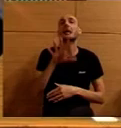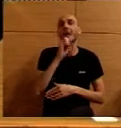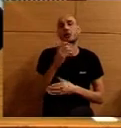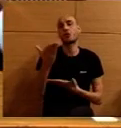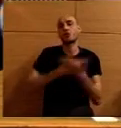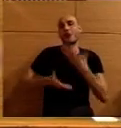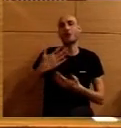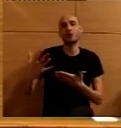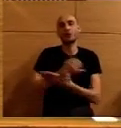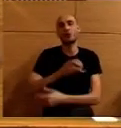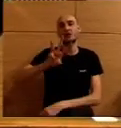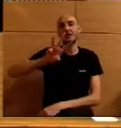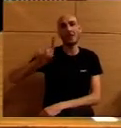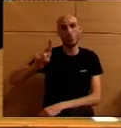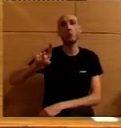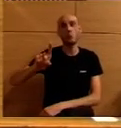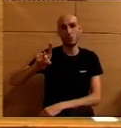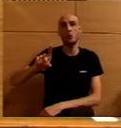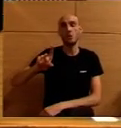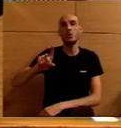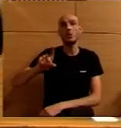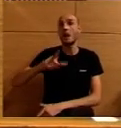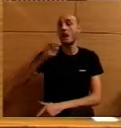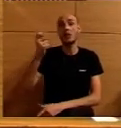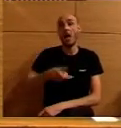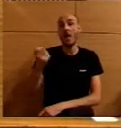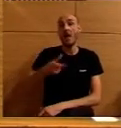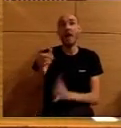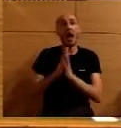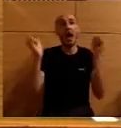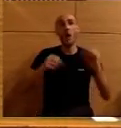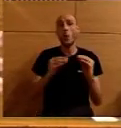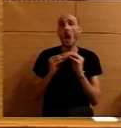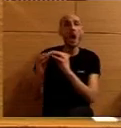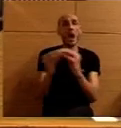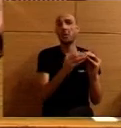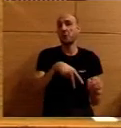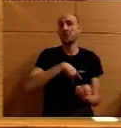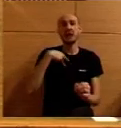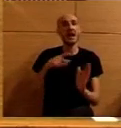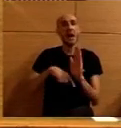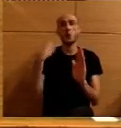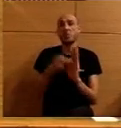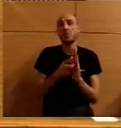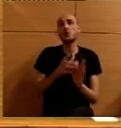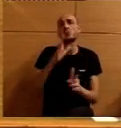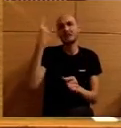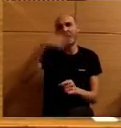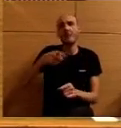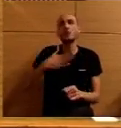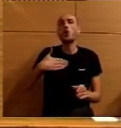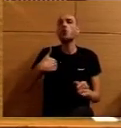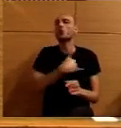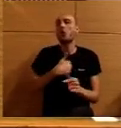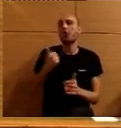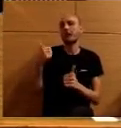aquestes coses, les forces difícils s'han de fer, però en la majoria de vegades en l'acord de tots. Perquè tots sabem que, bueno, pues cada un té el seu paper, però en l'acord